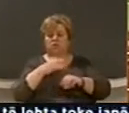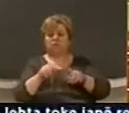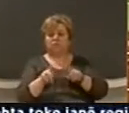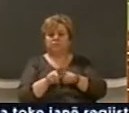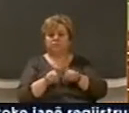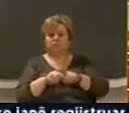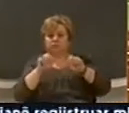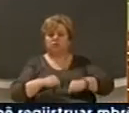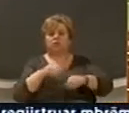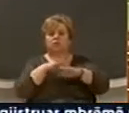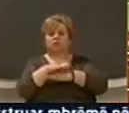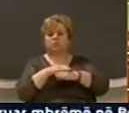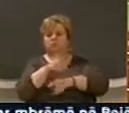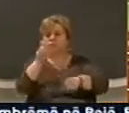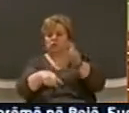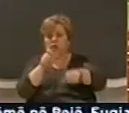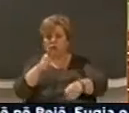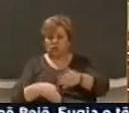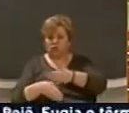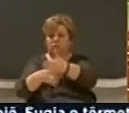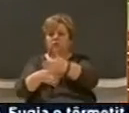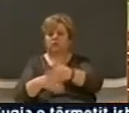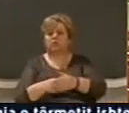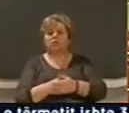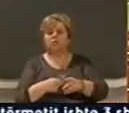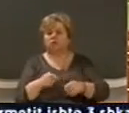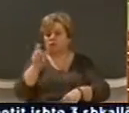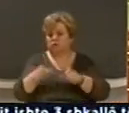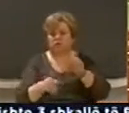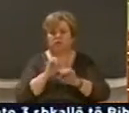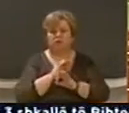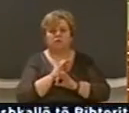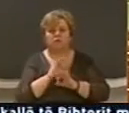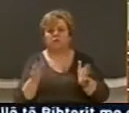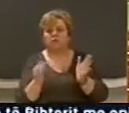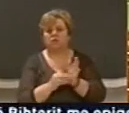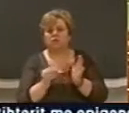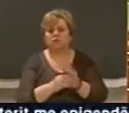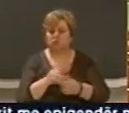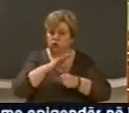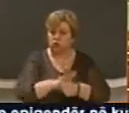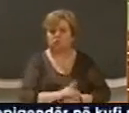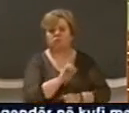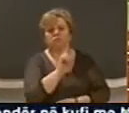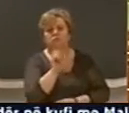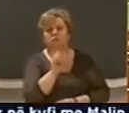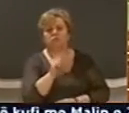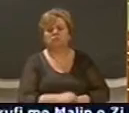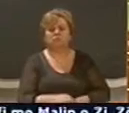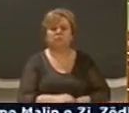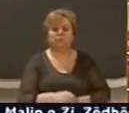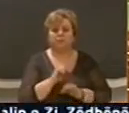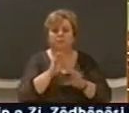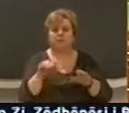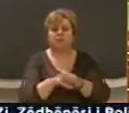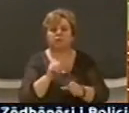do të shërben të ndaj qytetarit e që qytetari atë njëherë nuk do të duhej i shtypër, i në përkembur, i pa punë